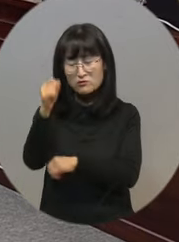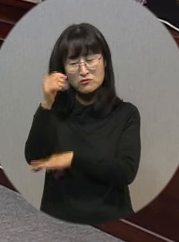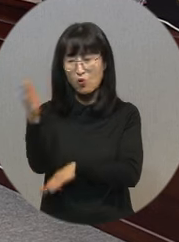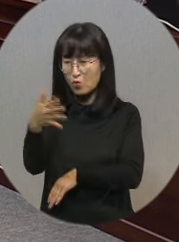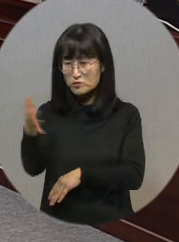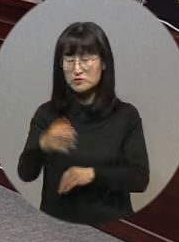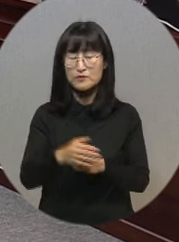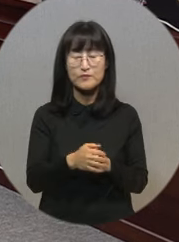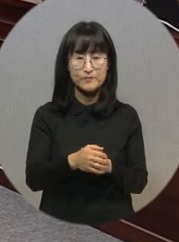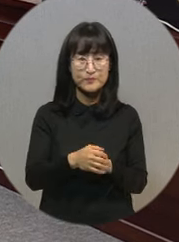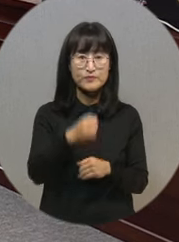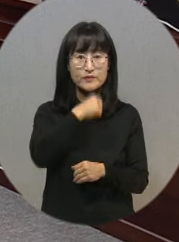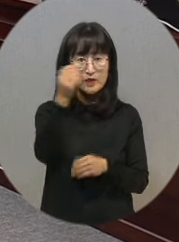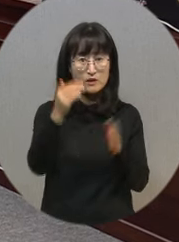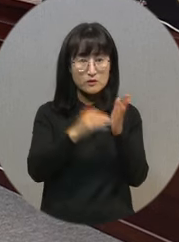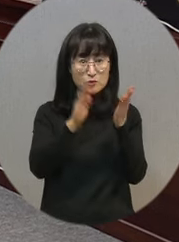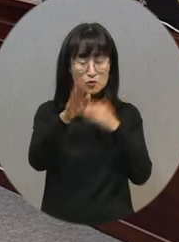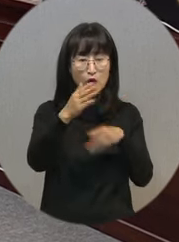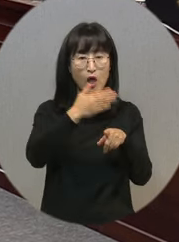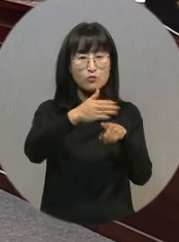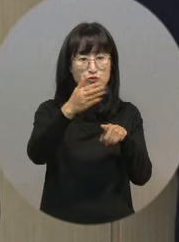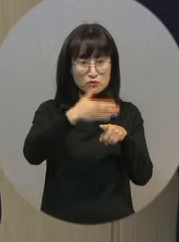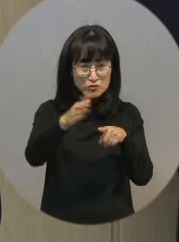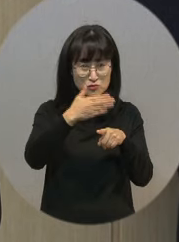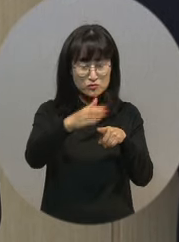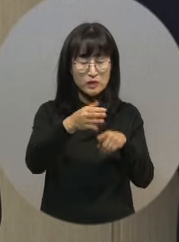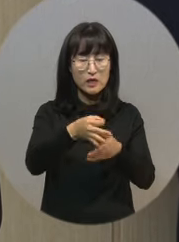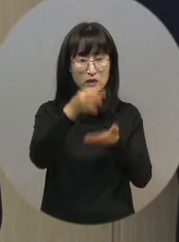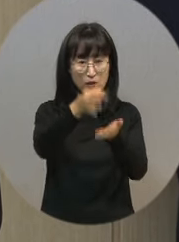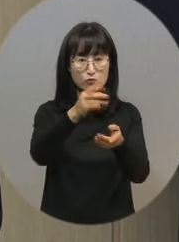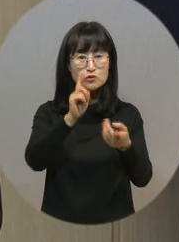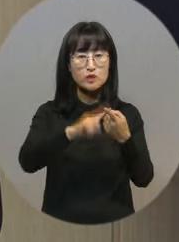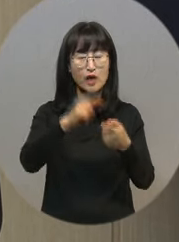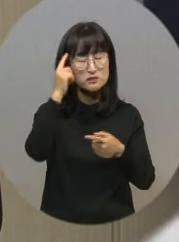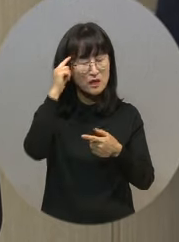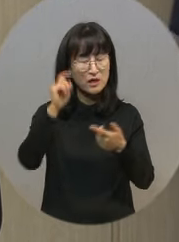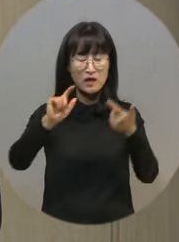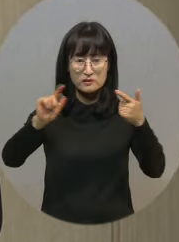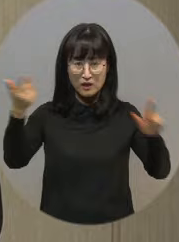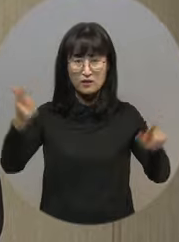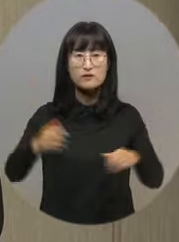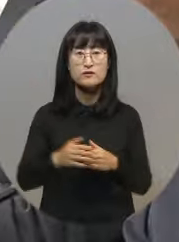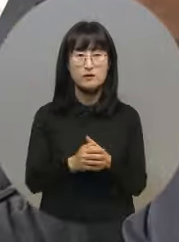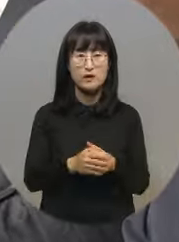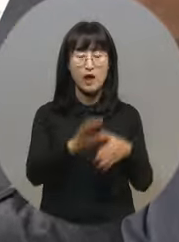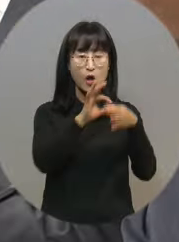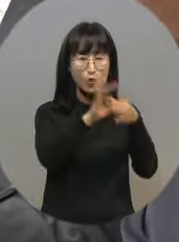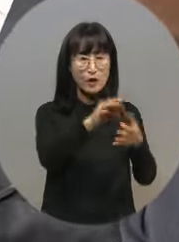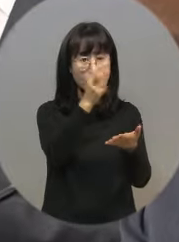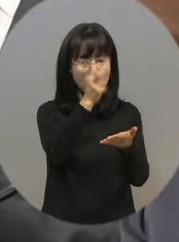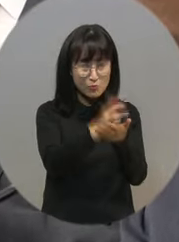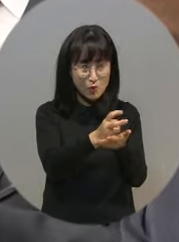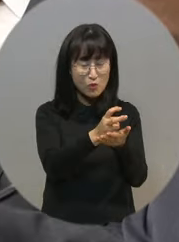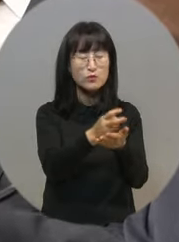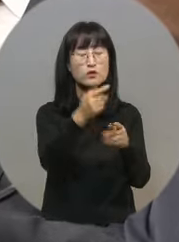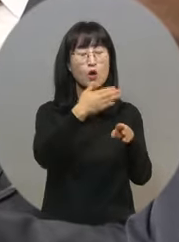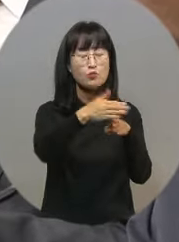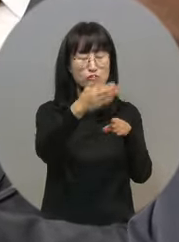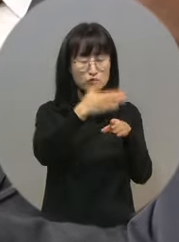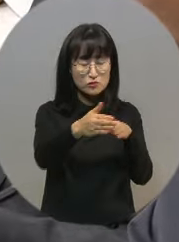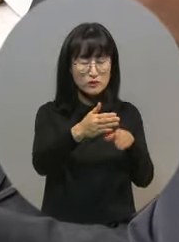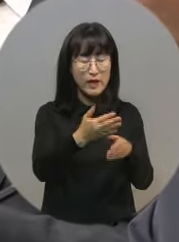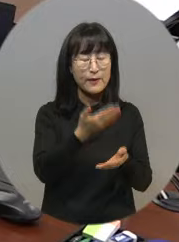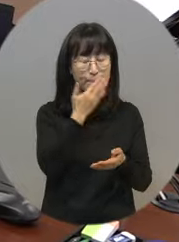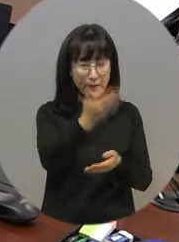낙찰 이후 분할 납부에 대한 주장도 달랐습니다 꽃치 팬의 측은 관련법의 근거에 분할 납부가 가능하다고